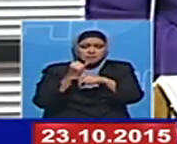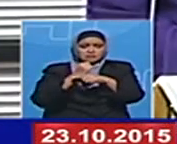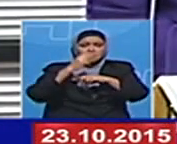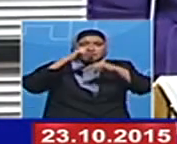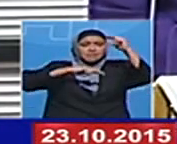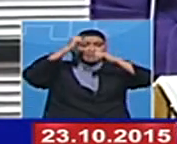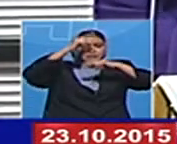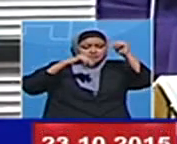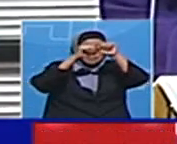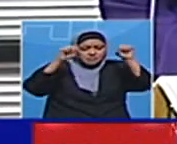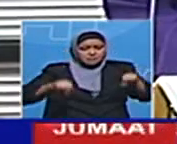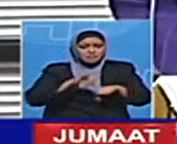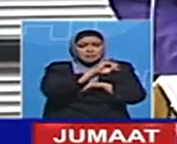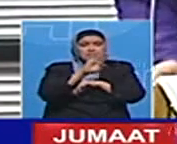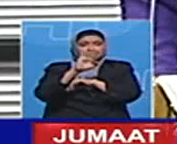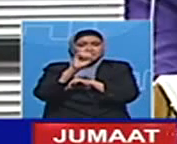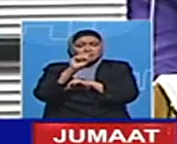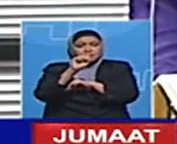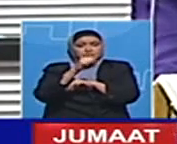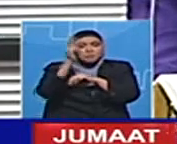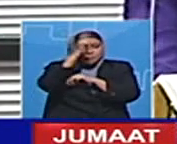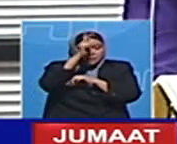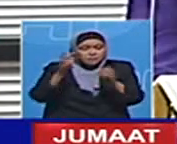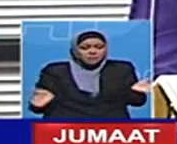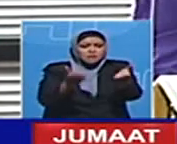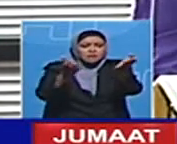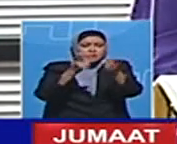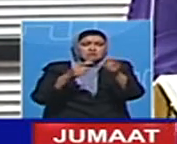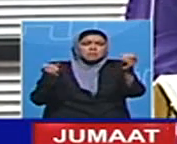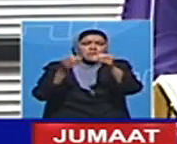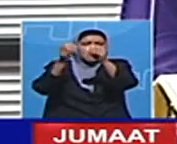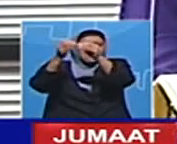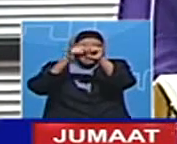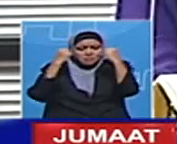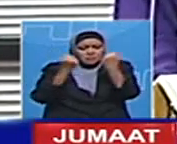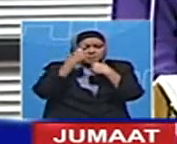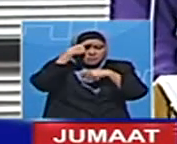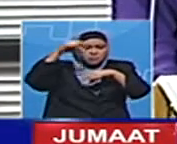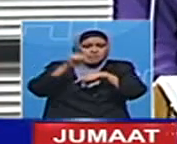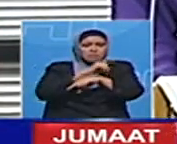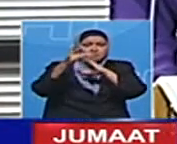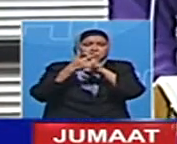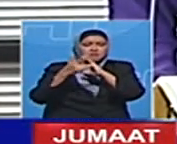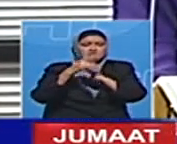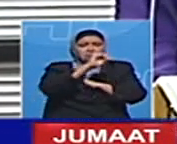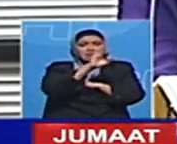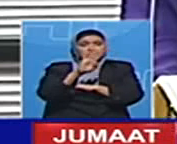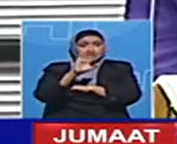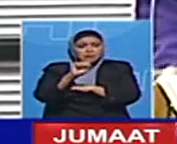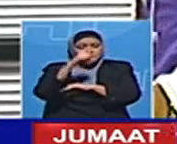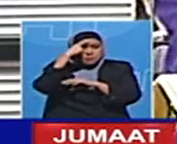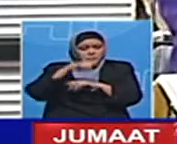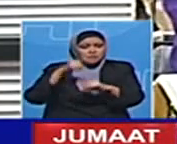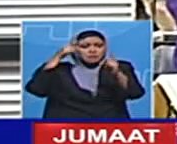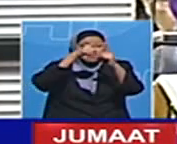atau IBS sebubungan itu kerajaan menggalakkan lebih banyak Syarikat mengguna pakai teknologi IBS bagi tujuan